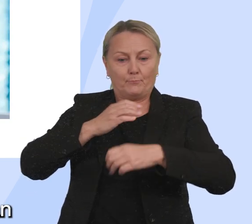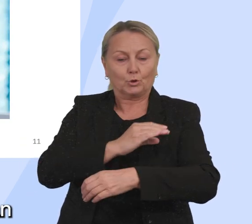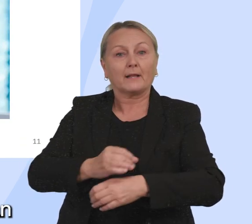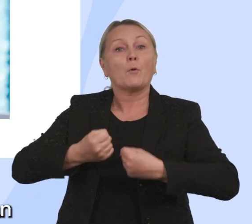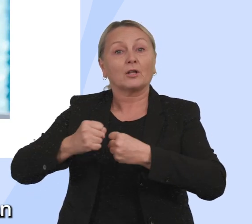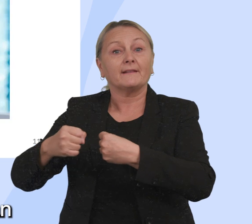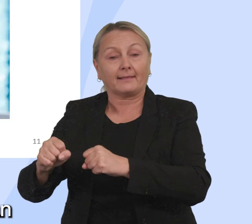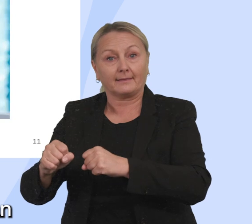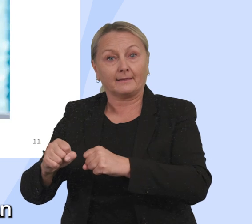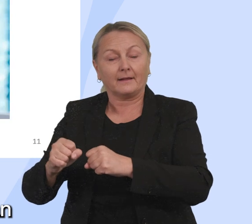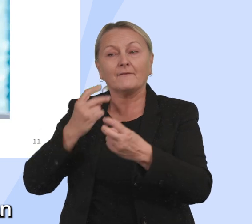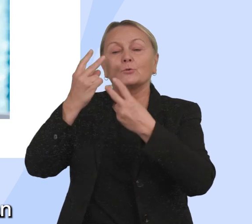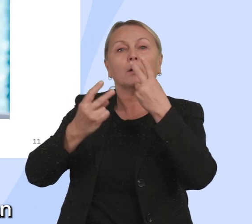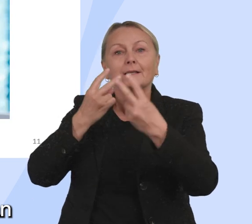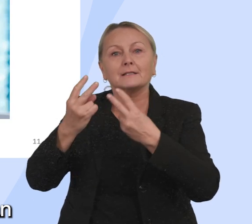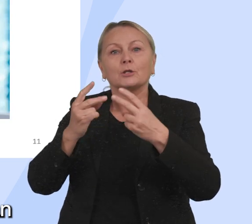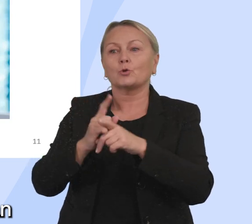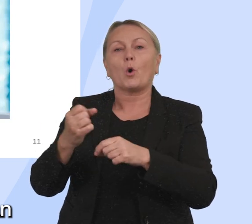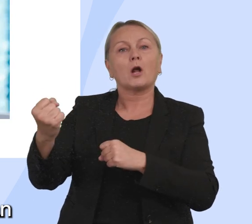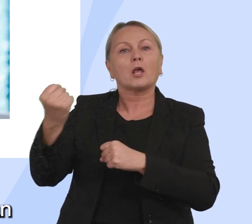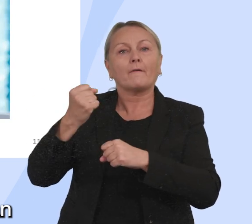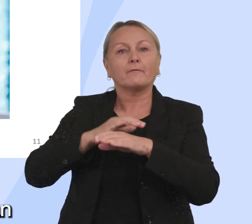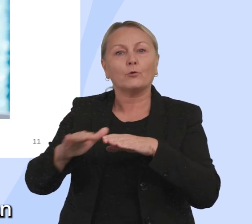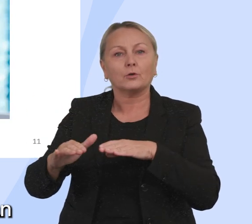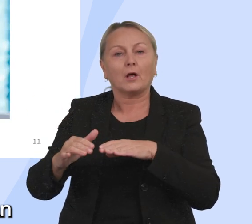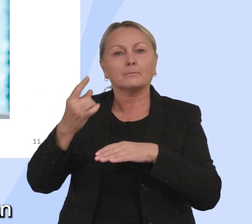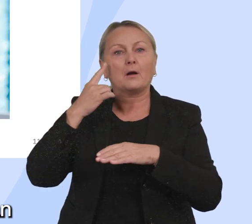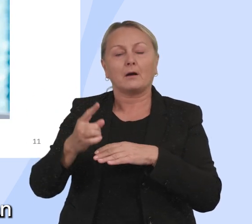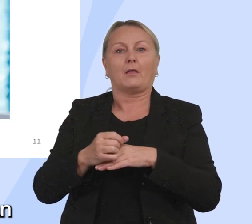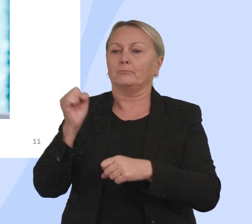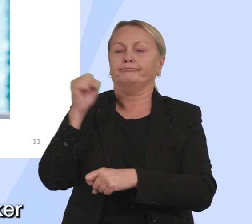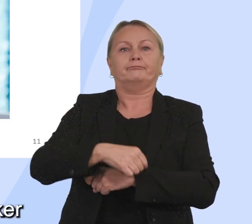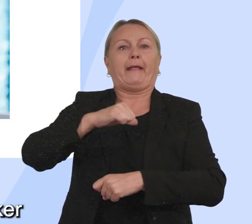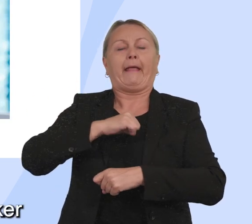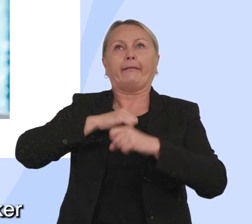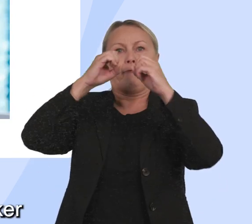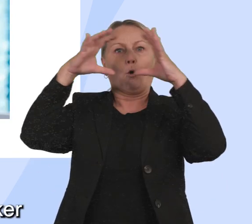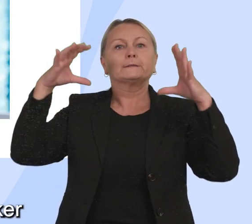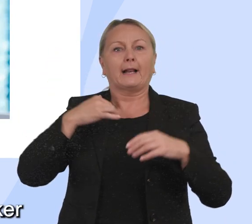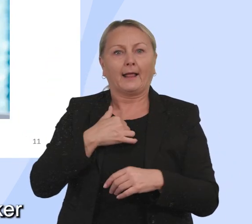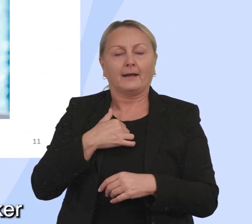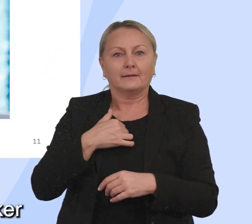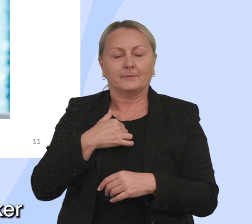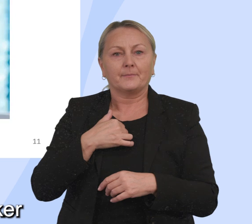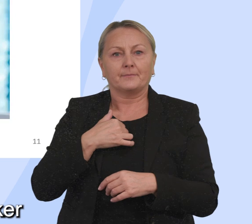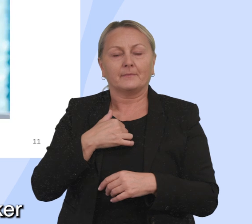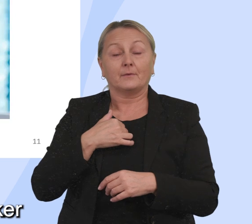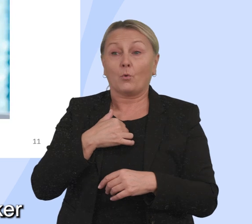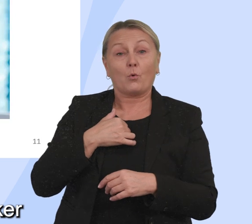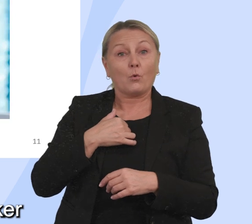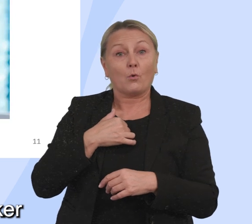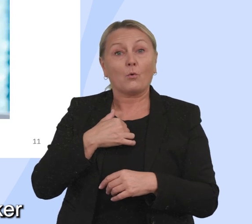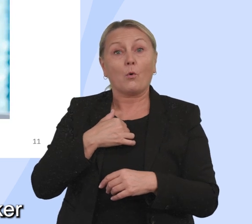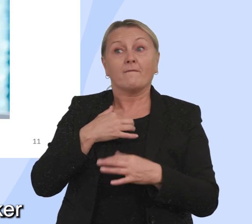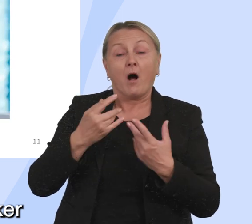stærk, så man kan overvinde sine egne forestillinger om, hvad man kan, hvis man forsøger